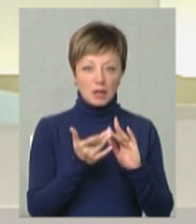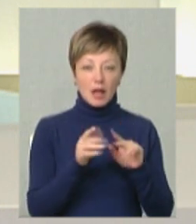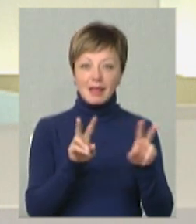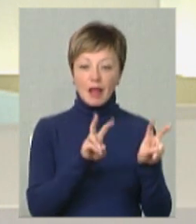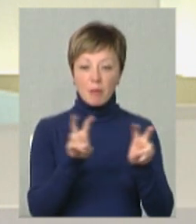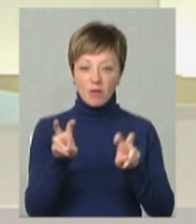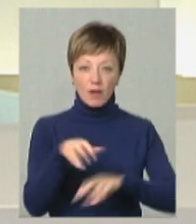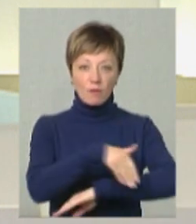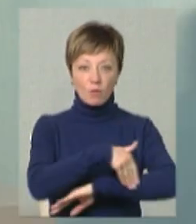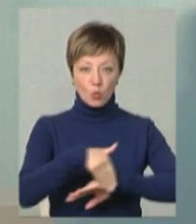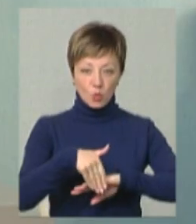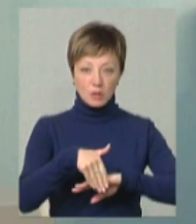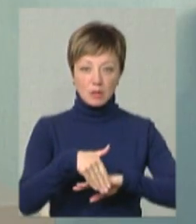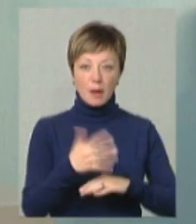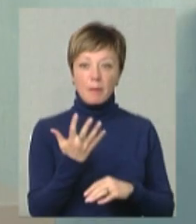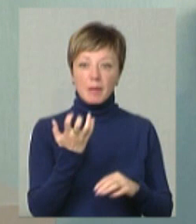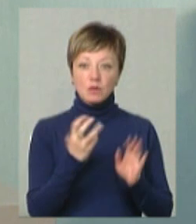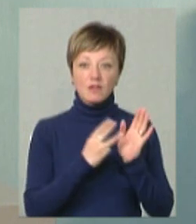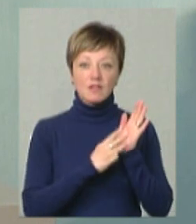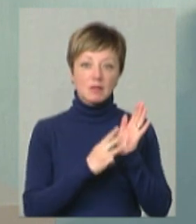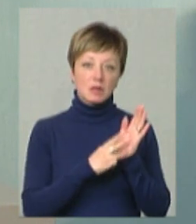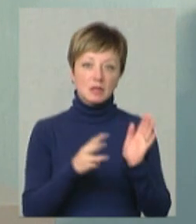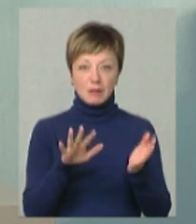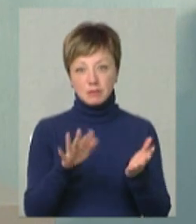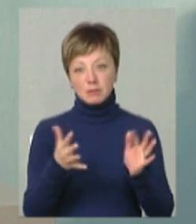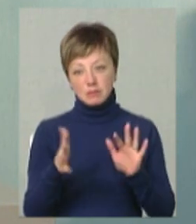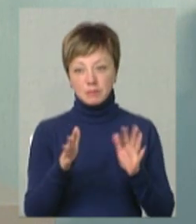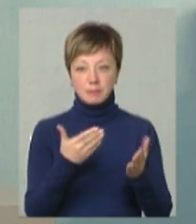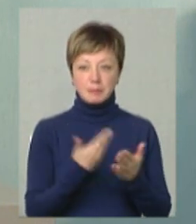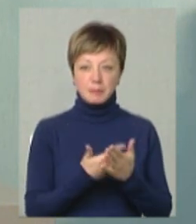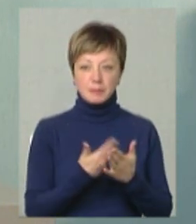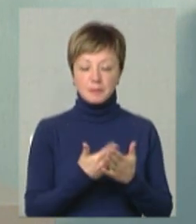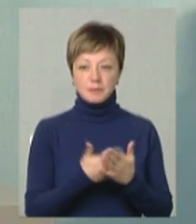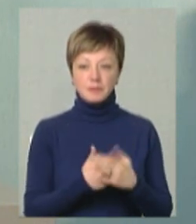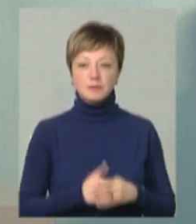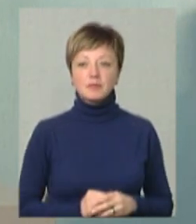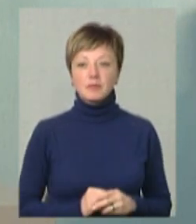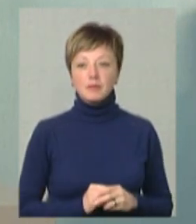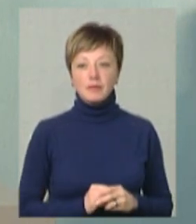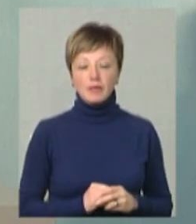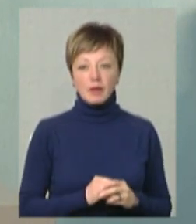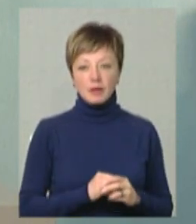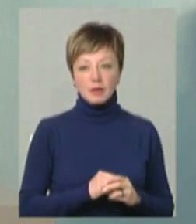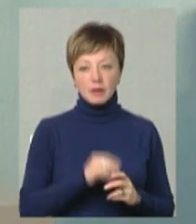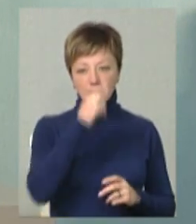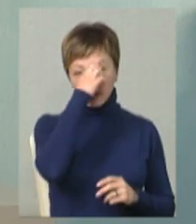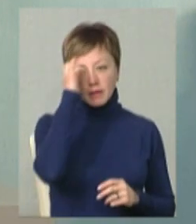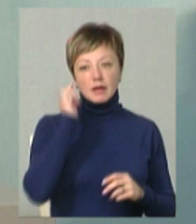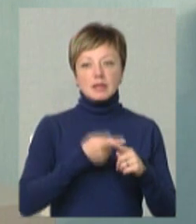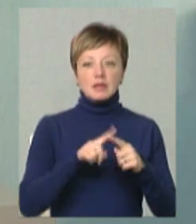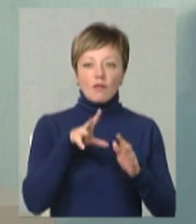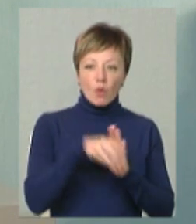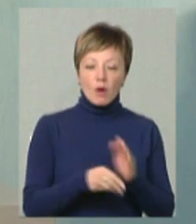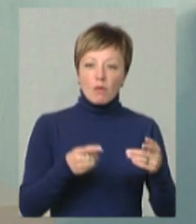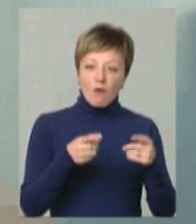найменувань вулиць, їх 580, близько того, так. І це входять і